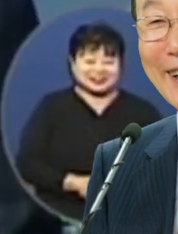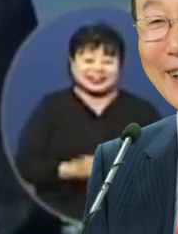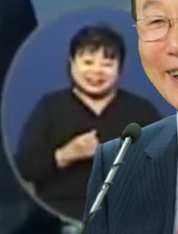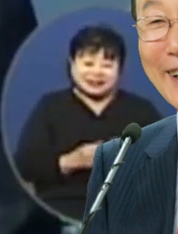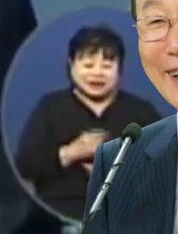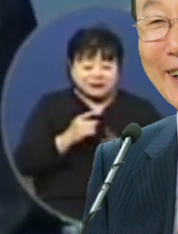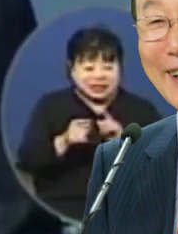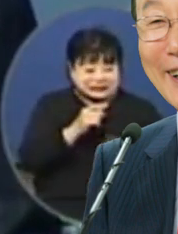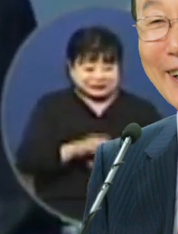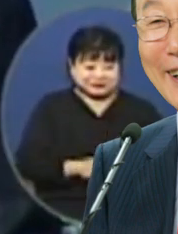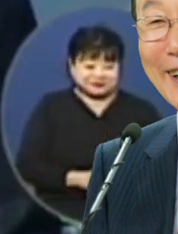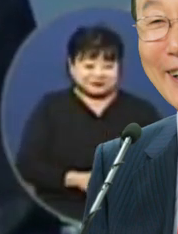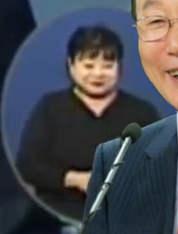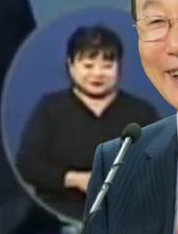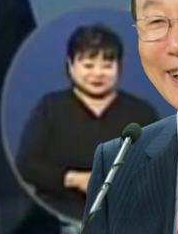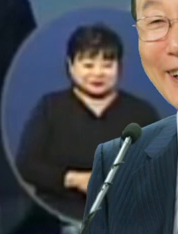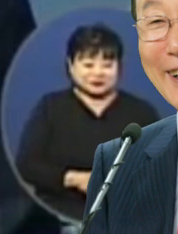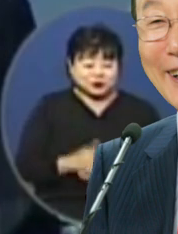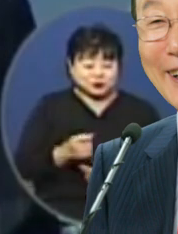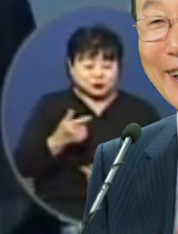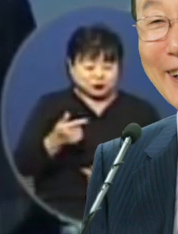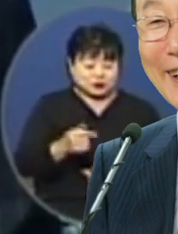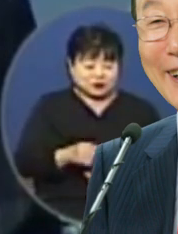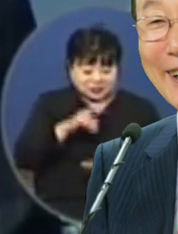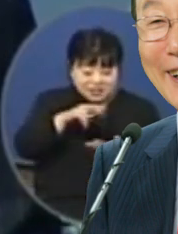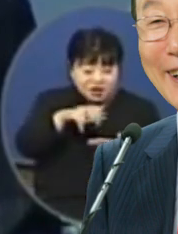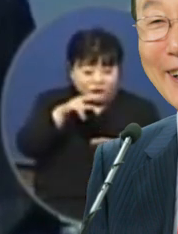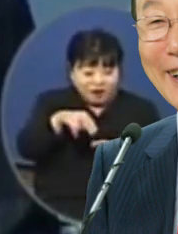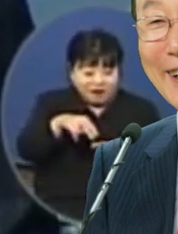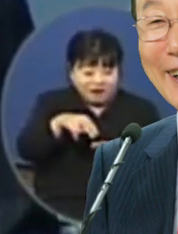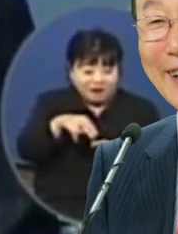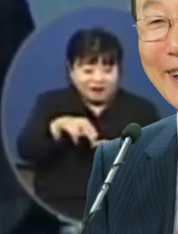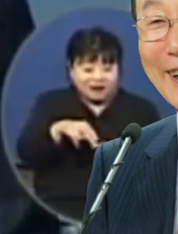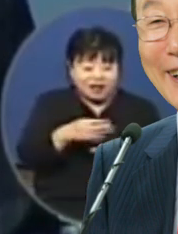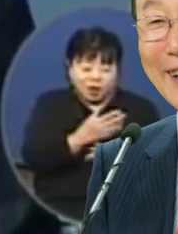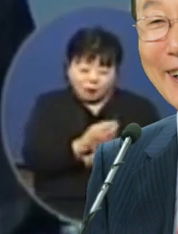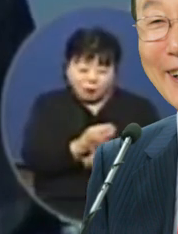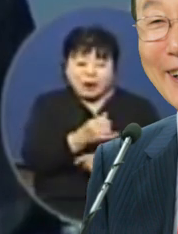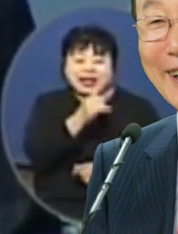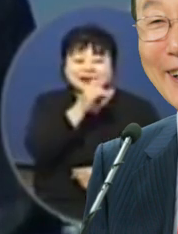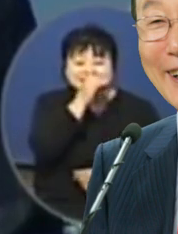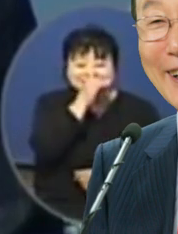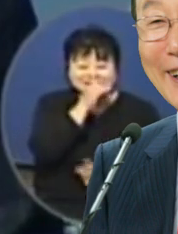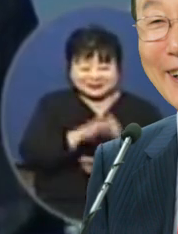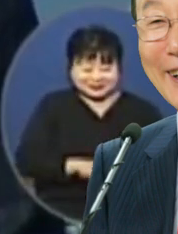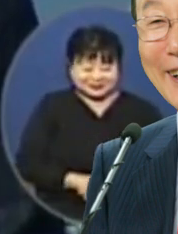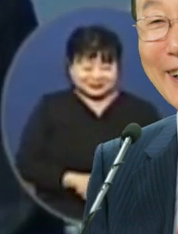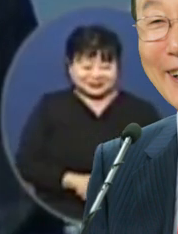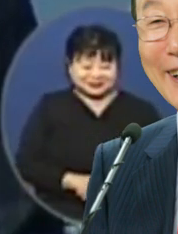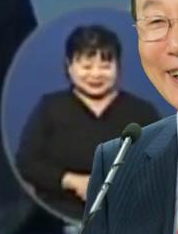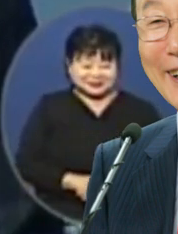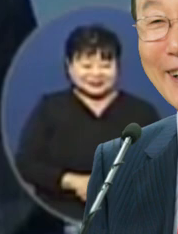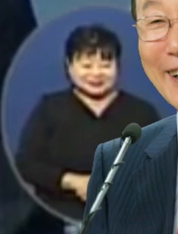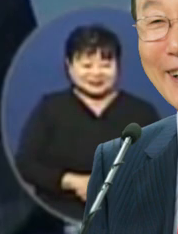그러므로 성경 66권을 읽으면 그게 아예 보배가 다 들어있다고요.